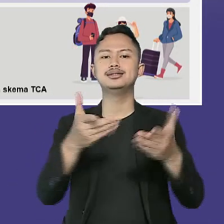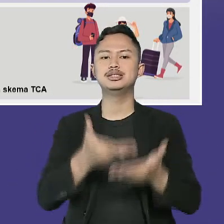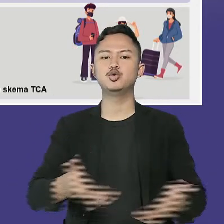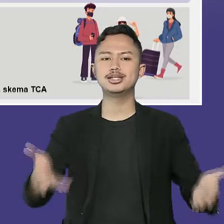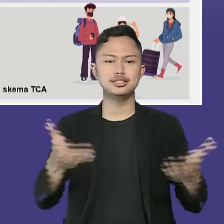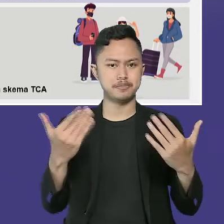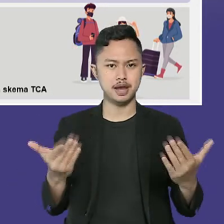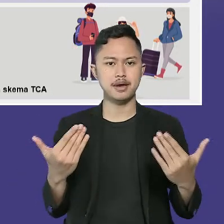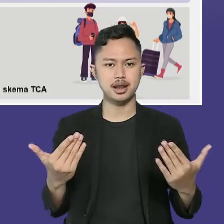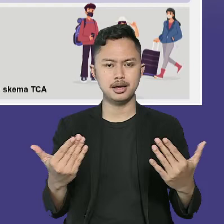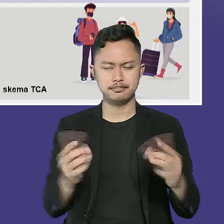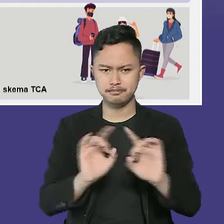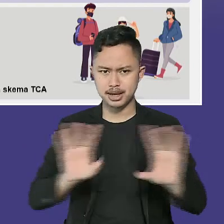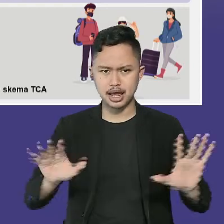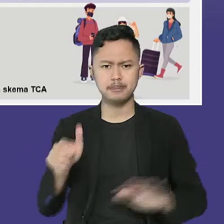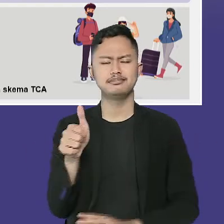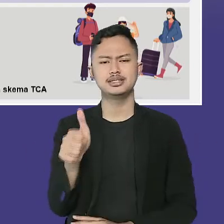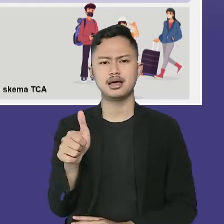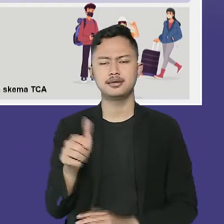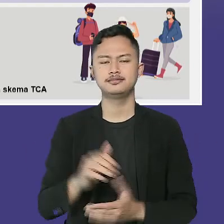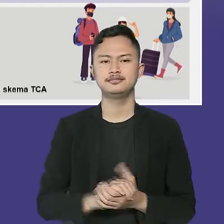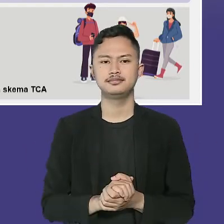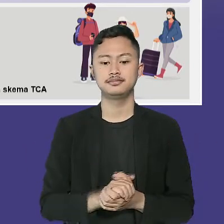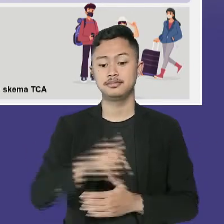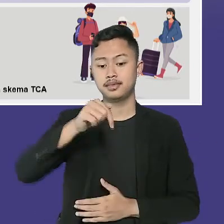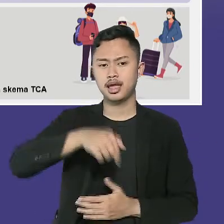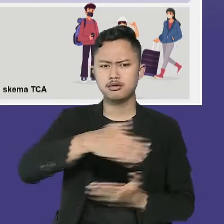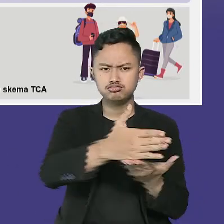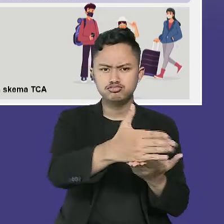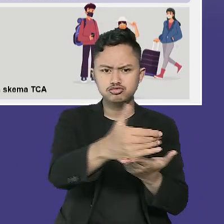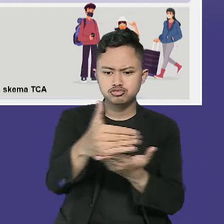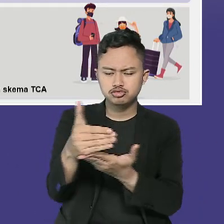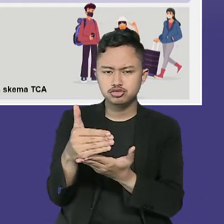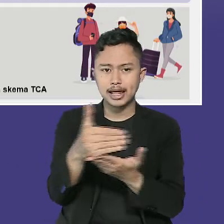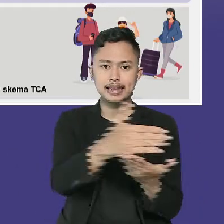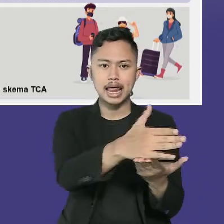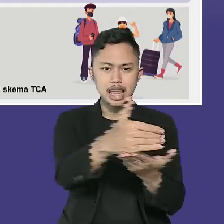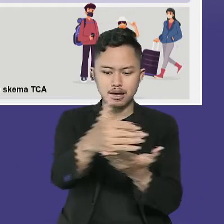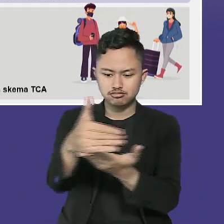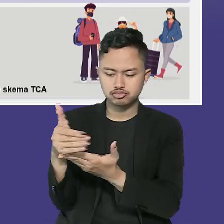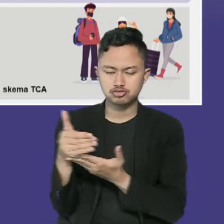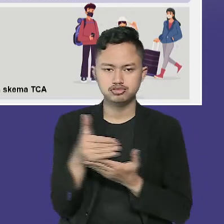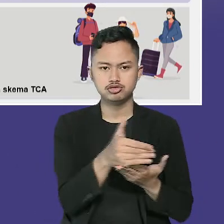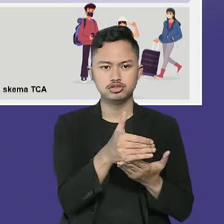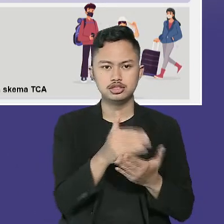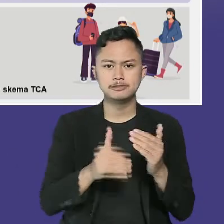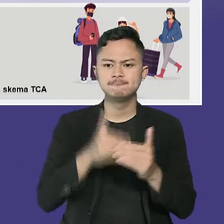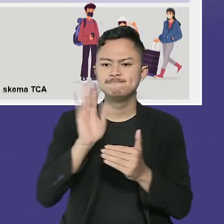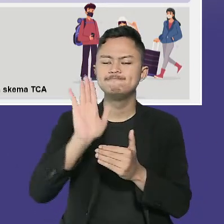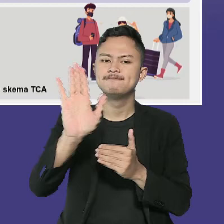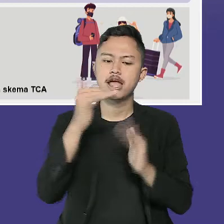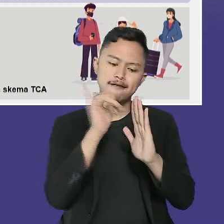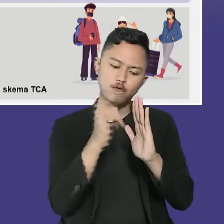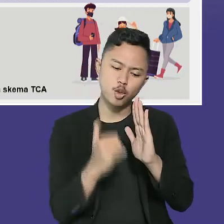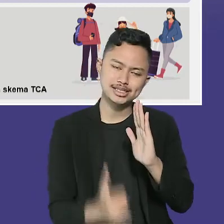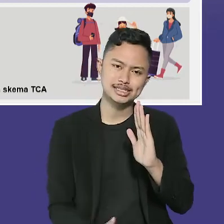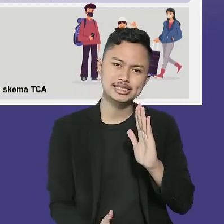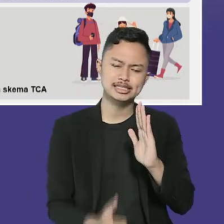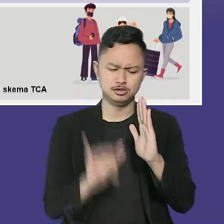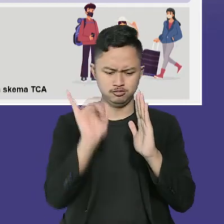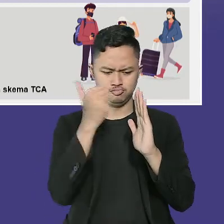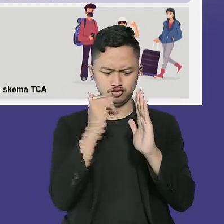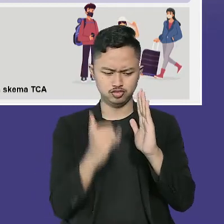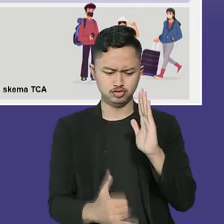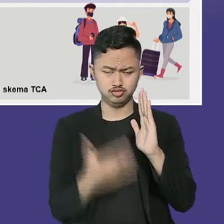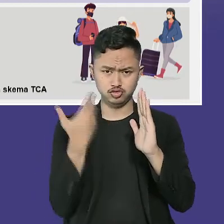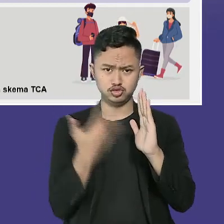dilakukan. Data ini nantinya akan dianalisis sebagai dasar evaluasi kebijakan seefektif mungkin sesuai